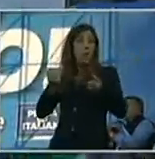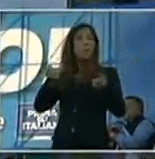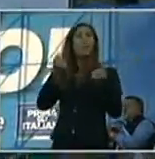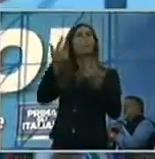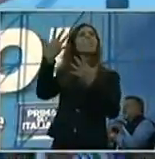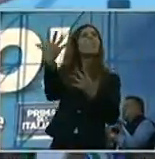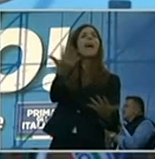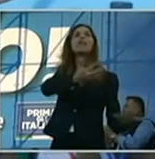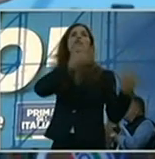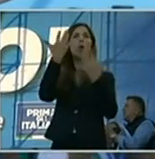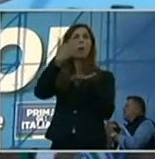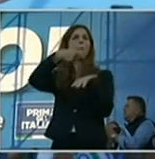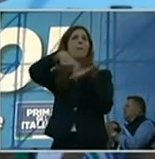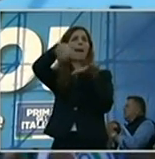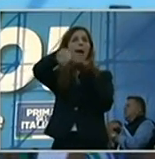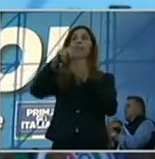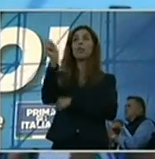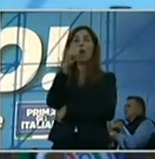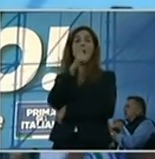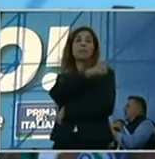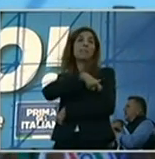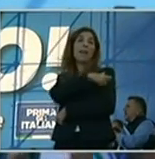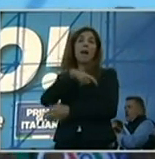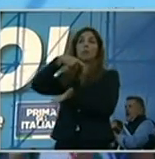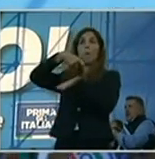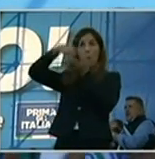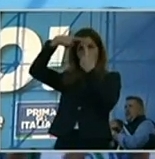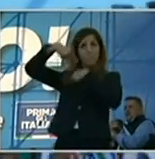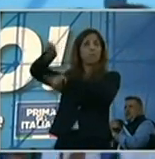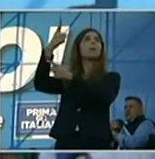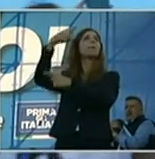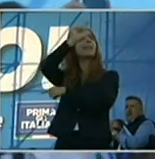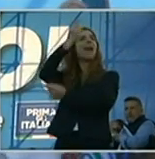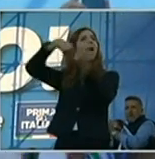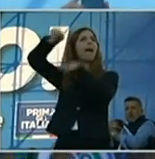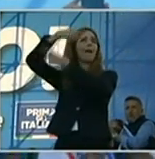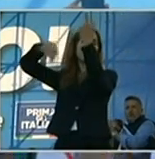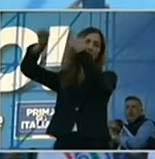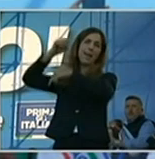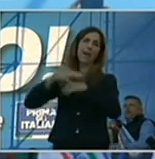non come quelli di qualche sindacato che lo paga il pullman per andare in giro per l'Italia.